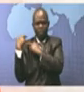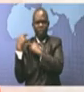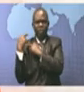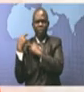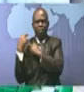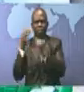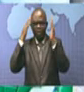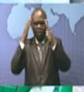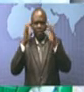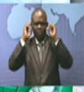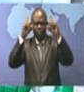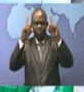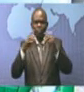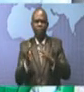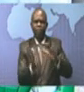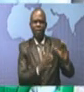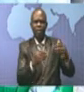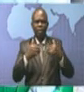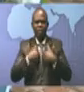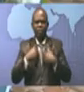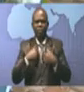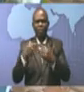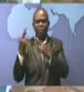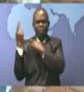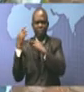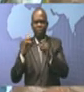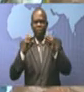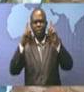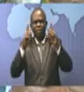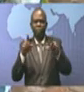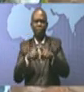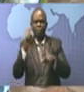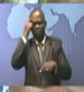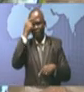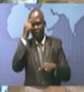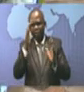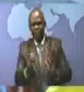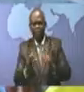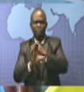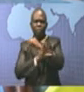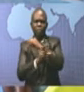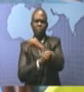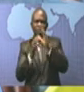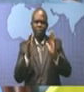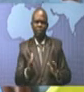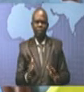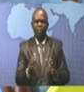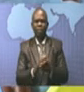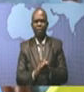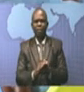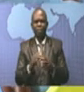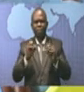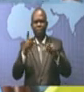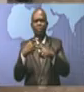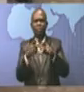les responsables administratifs au niveau provincial, dont le gouverneur, les administrateurs communaux et bien d'autres acteurs de